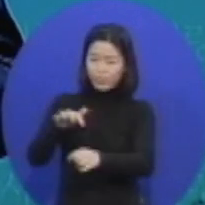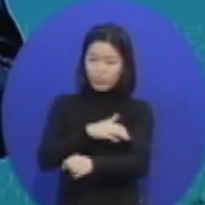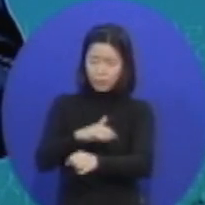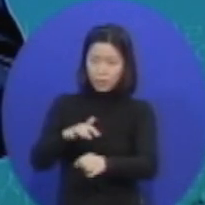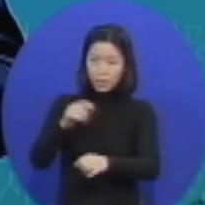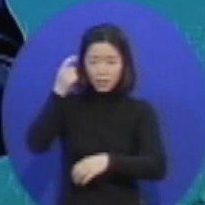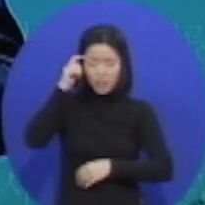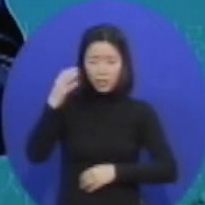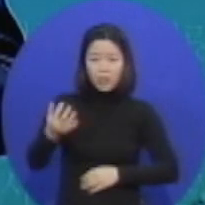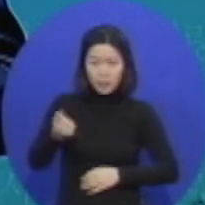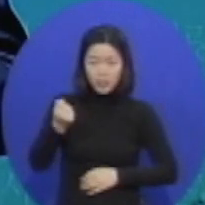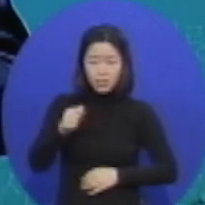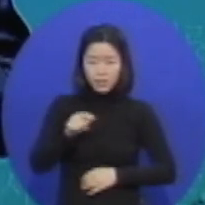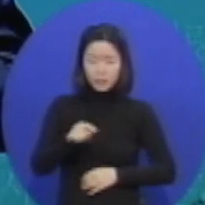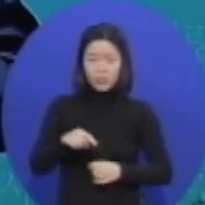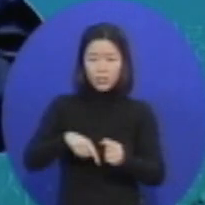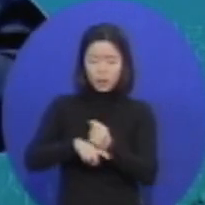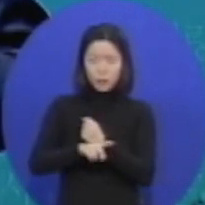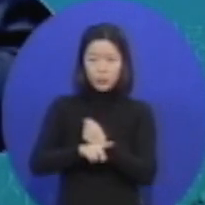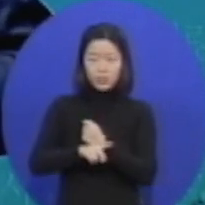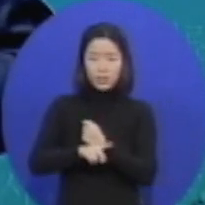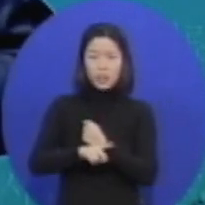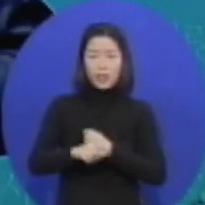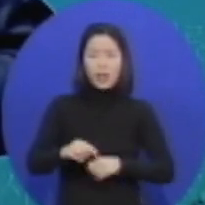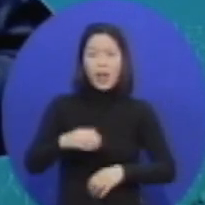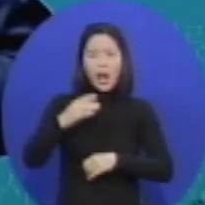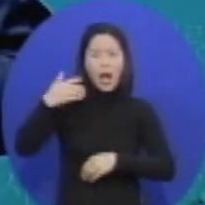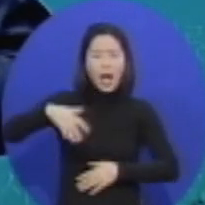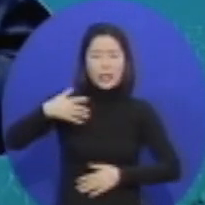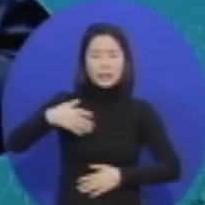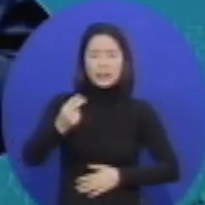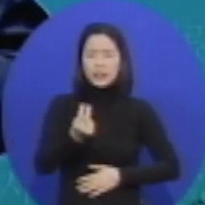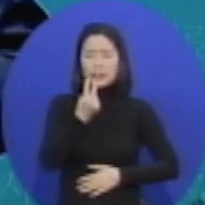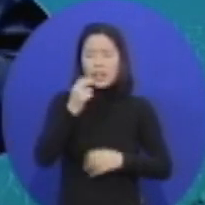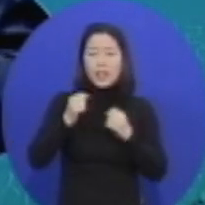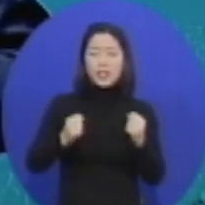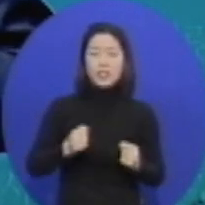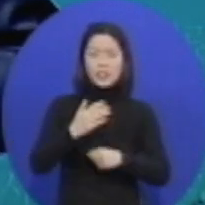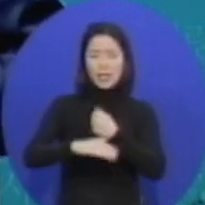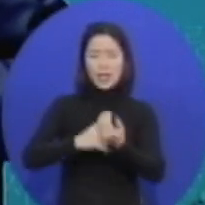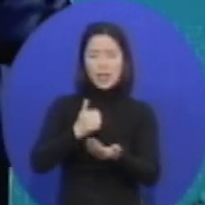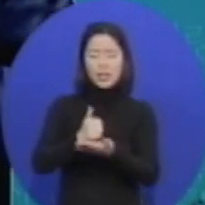아직 살아계신 하나님을 모른다고 하는 증거입니다